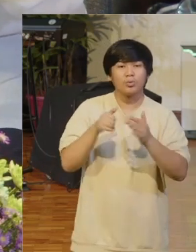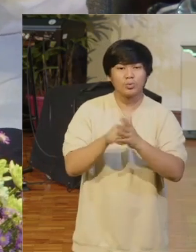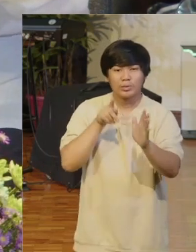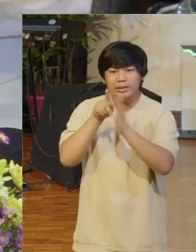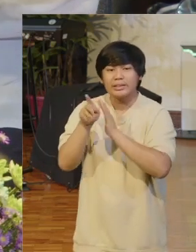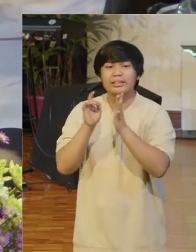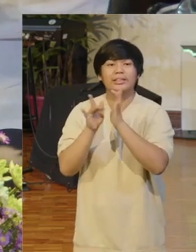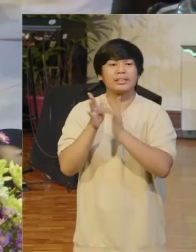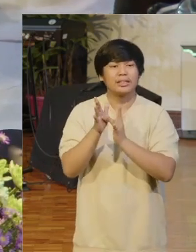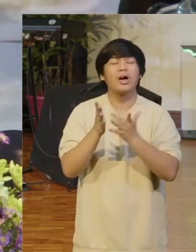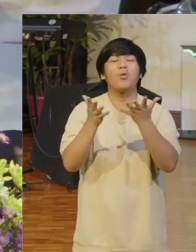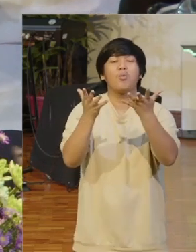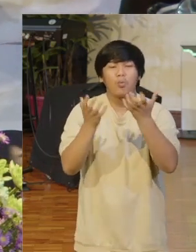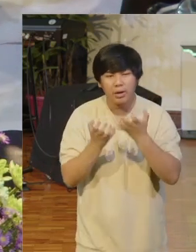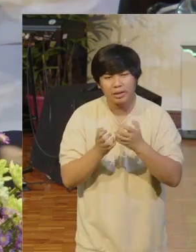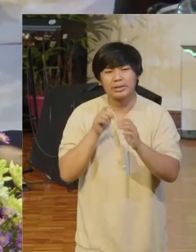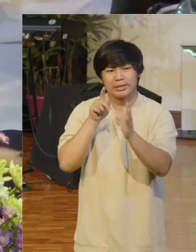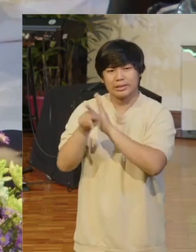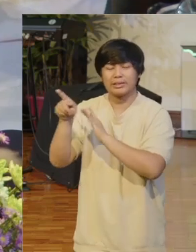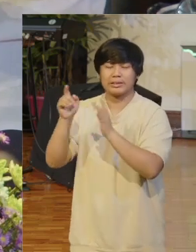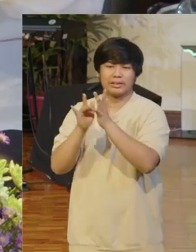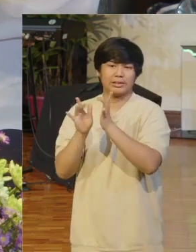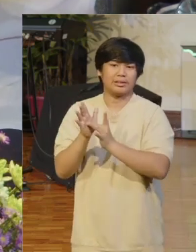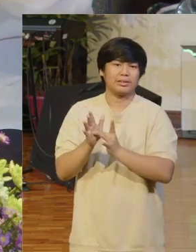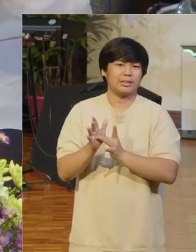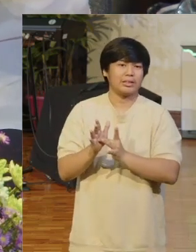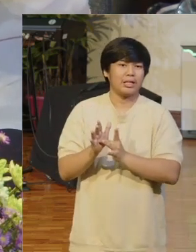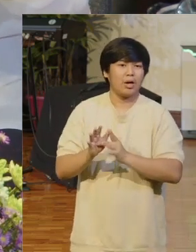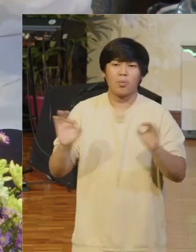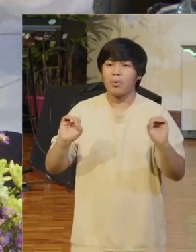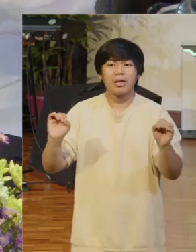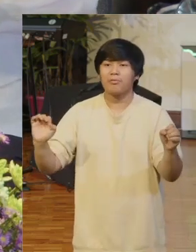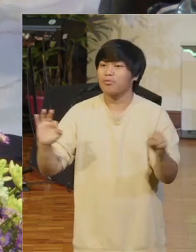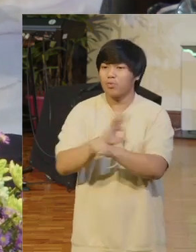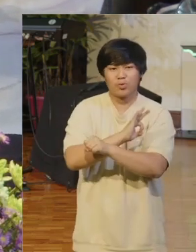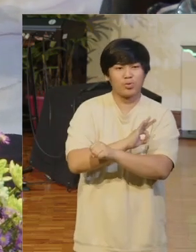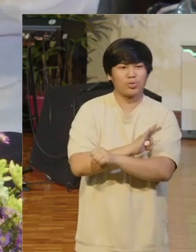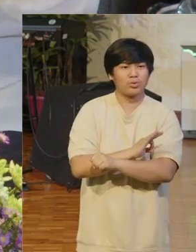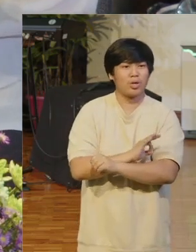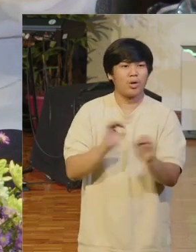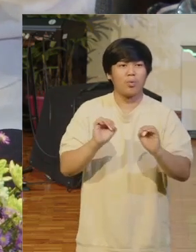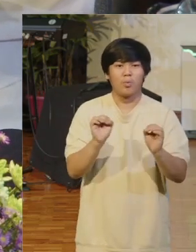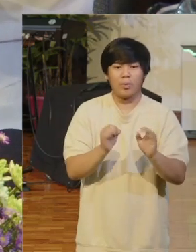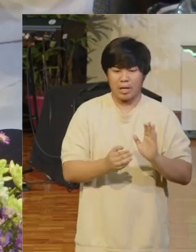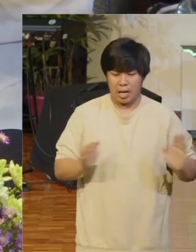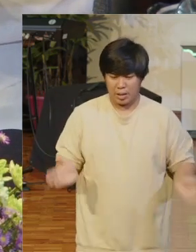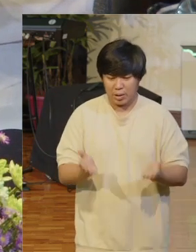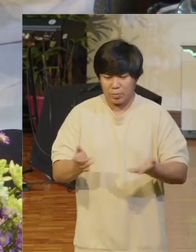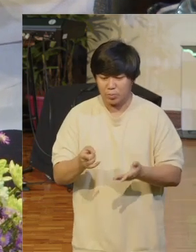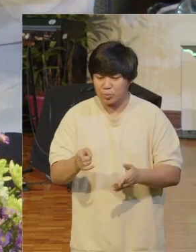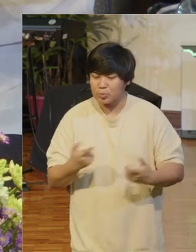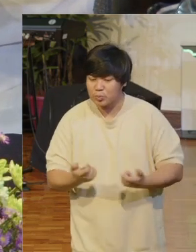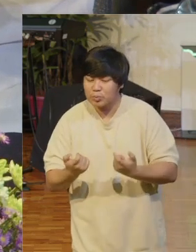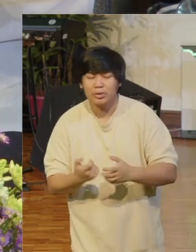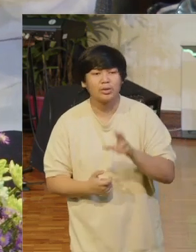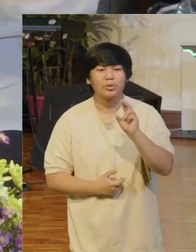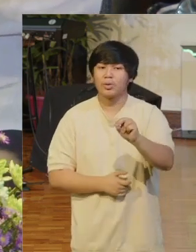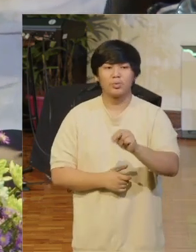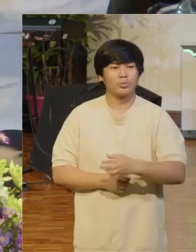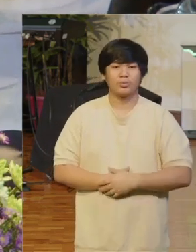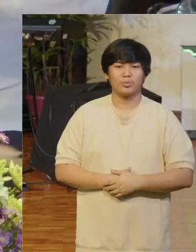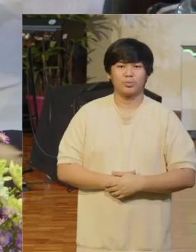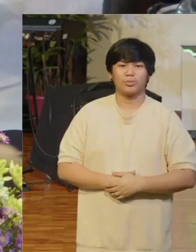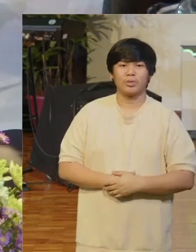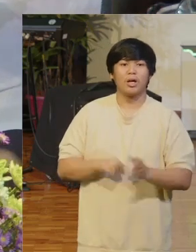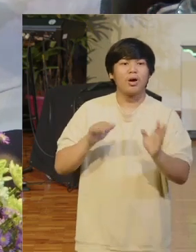Him. Hindi pinilit ng Diyos itong mga ito na magkasala sapagkat hindi siya pinagmumula ng kasalanan. Ang lahat